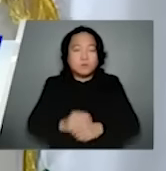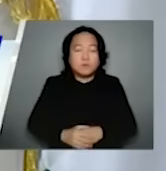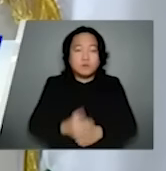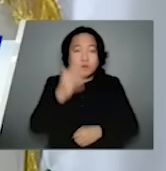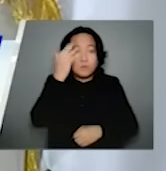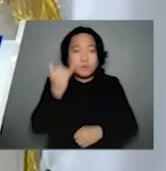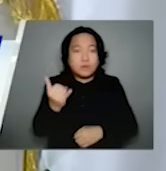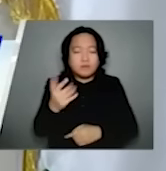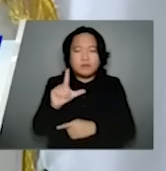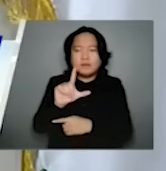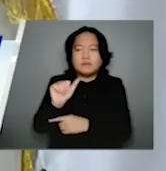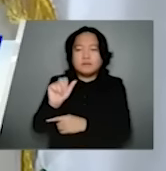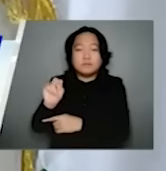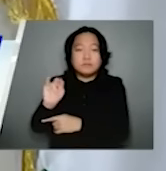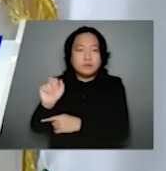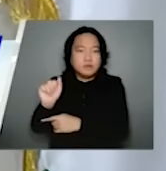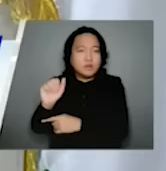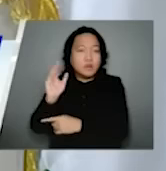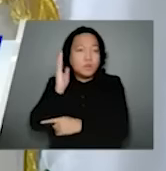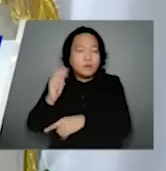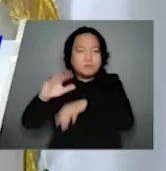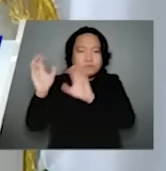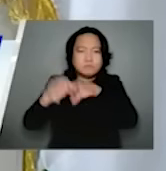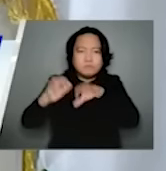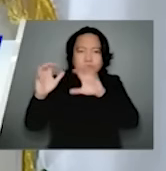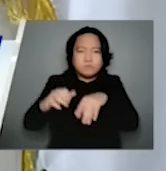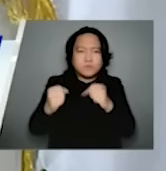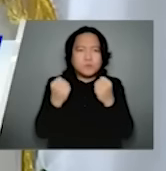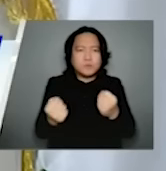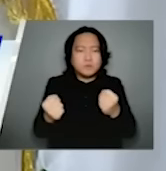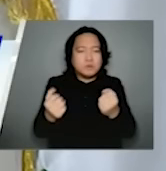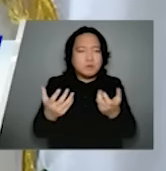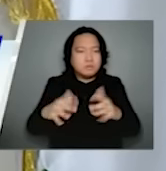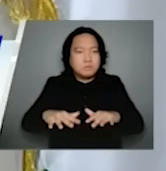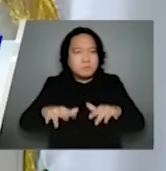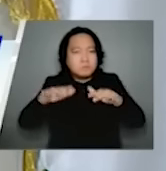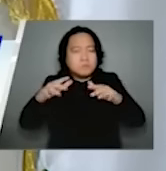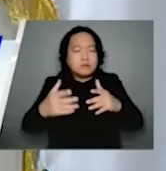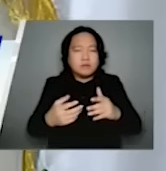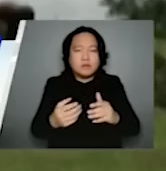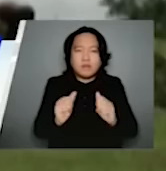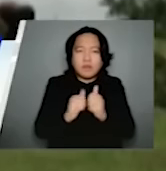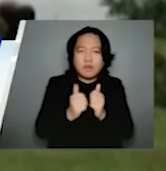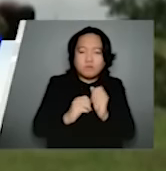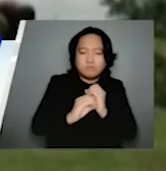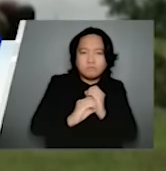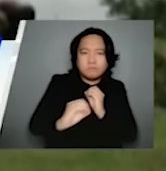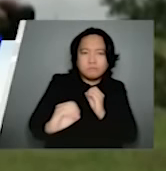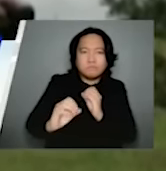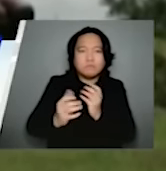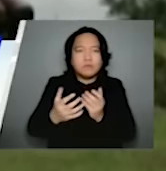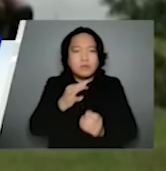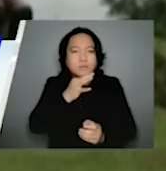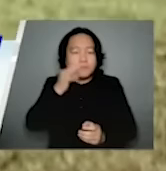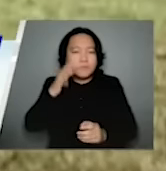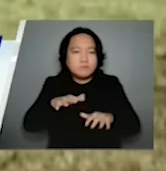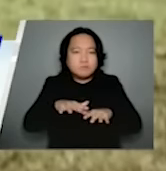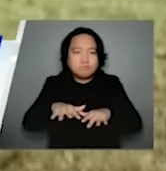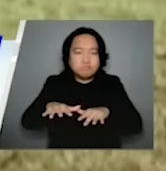So, same pa rin. Water management pa rin, lalo na yung drainage management naman sa mga farm. Magkakaroon din daw ng